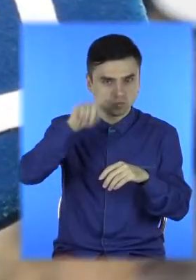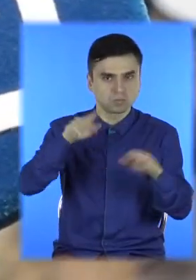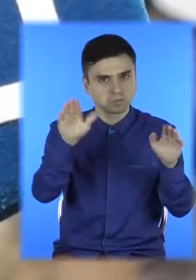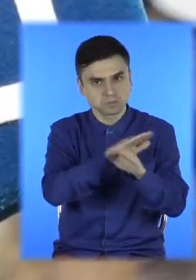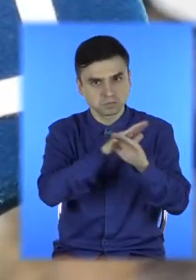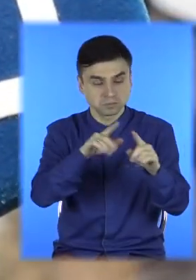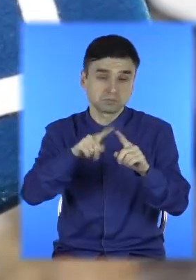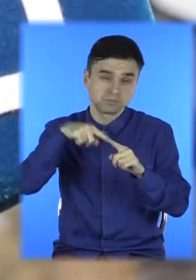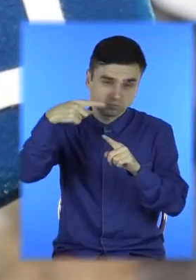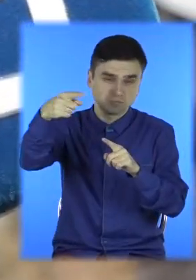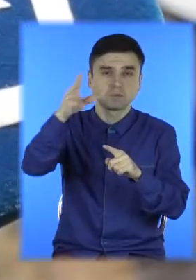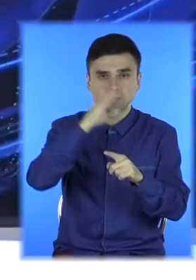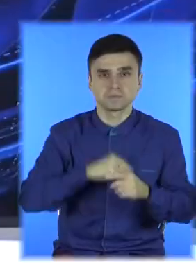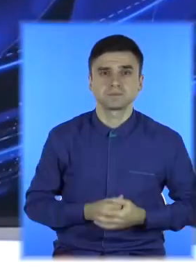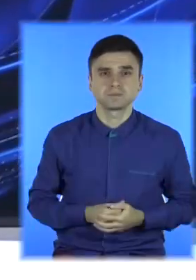міський.